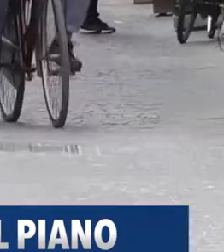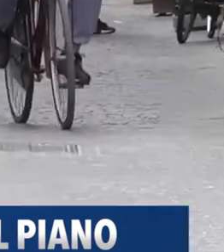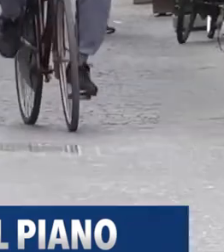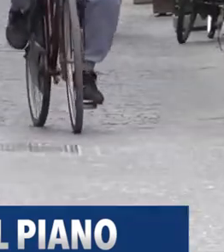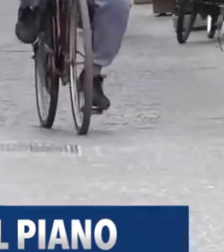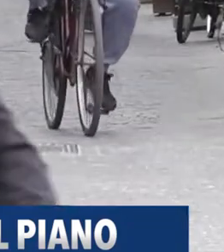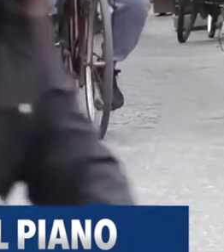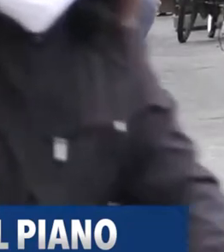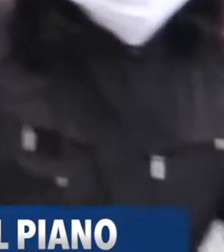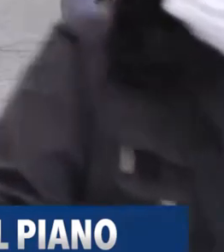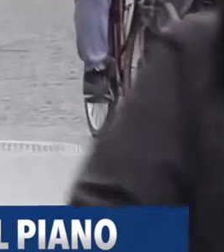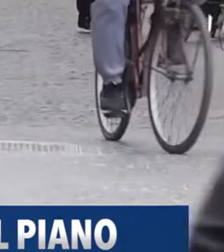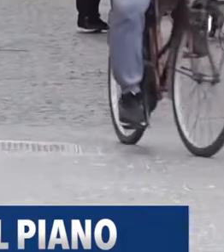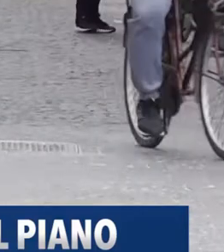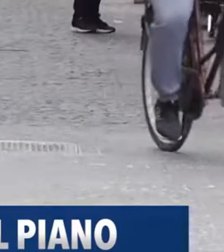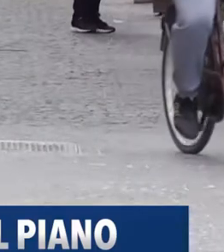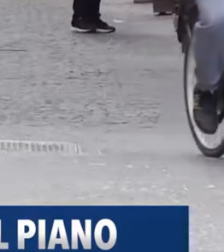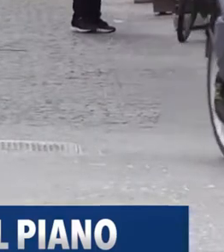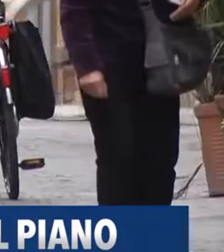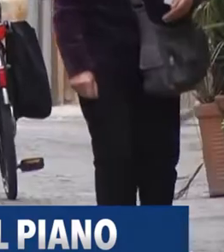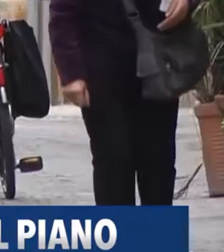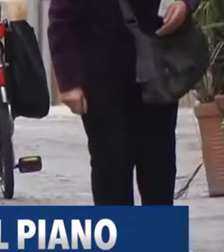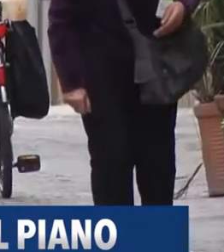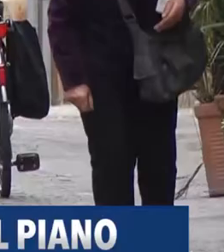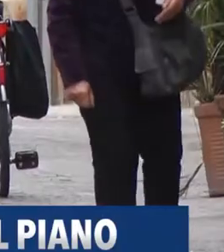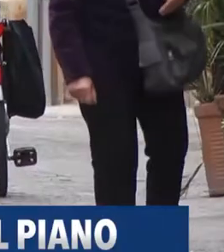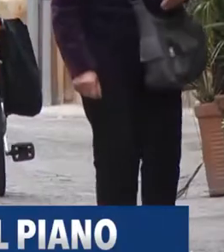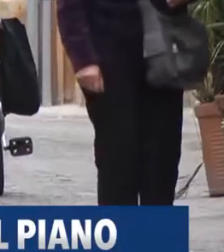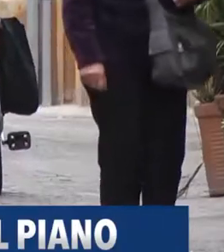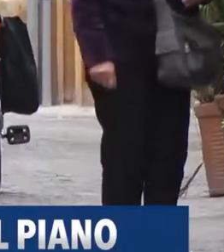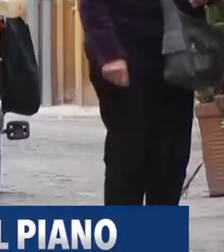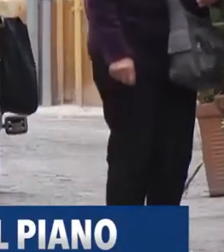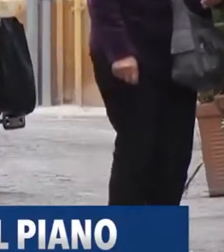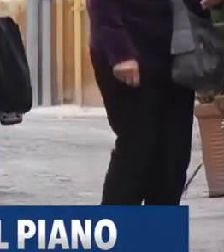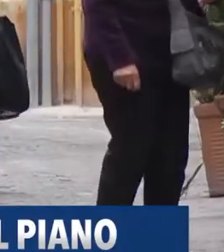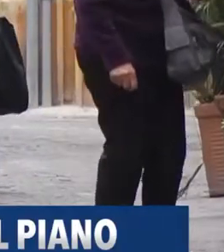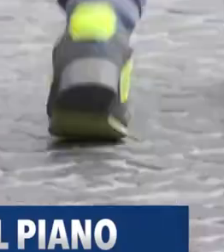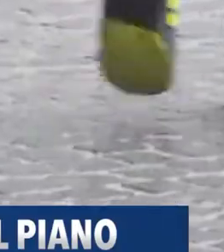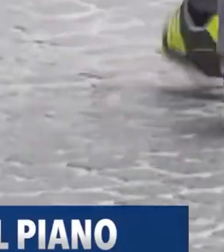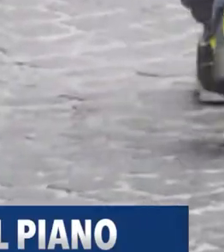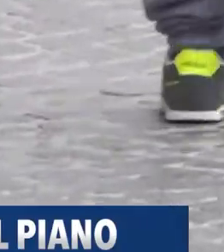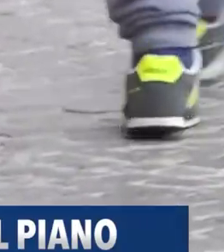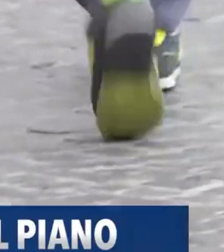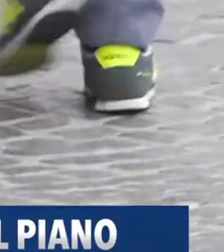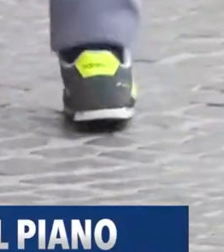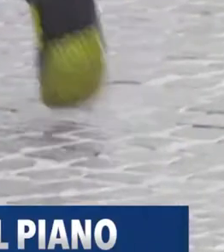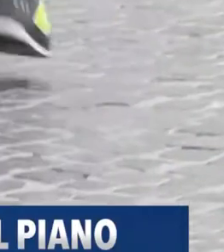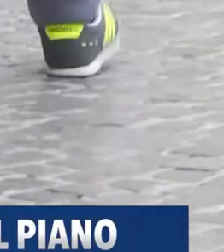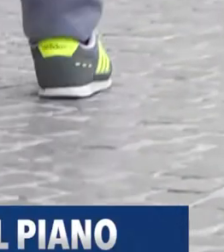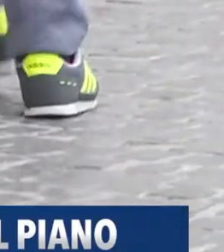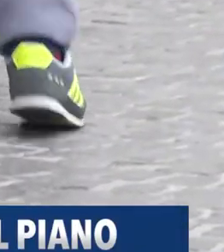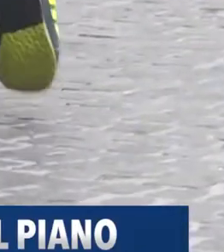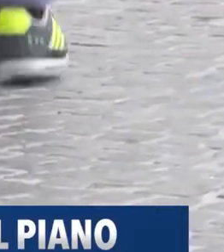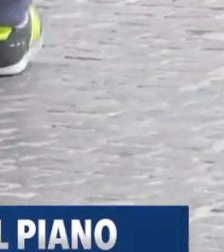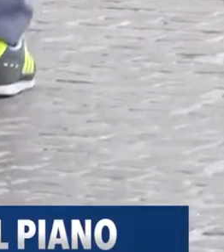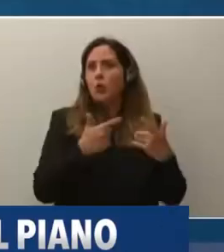Necessarie quindi le verifiche da parte delle istituzioni e delle forze dell'ordine. I nuovi provvedimenti riguardano anche musei, teatri, cinema,